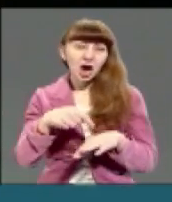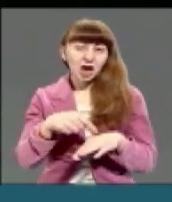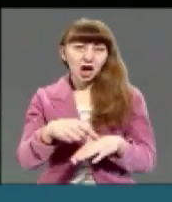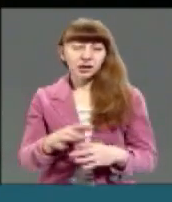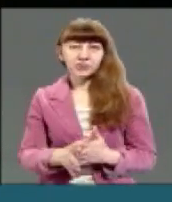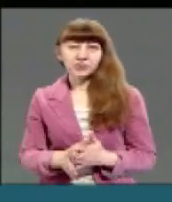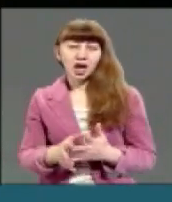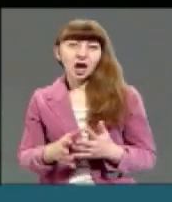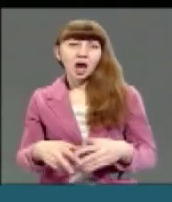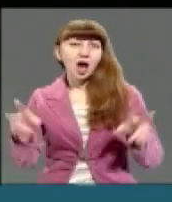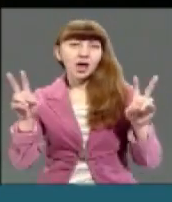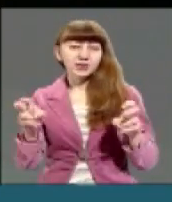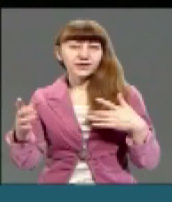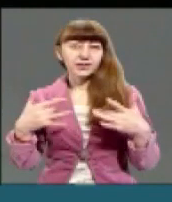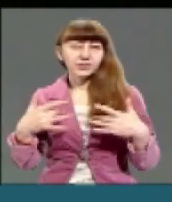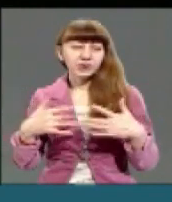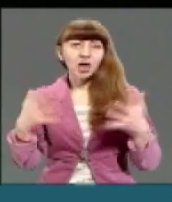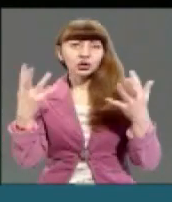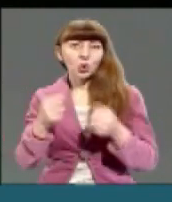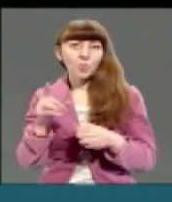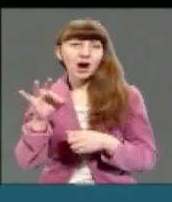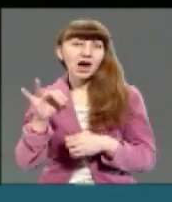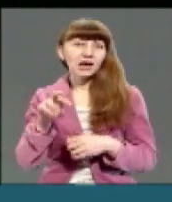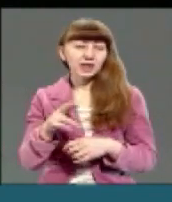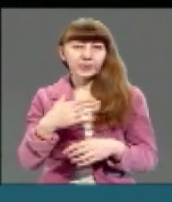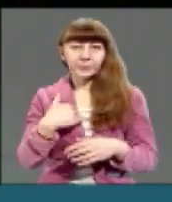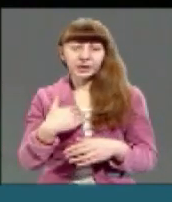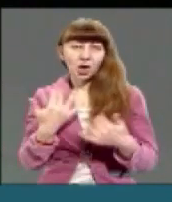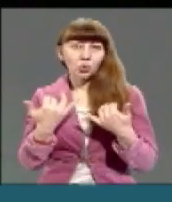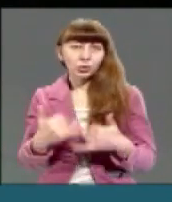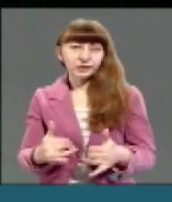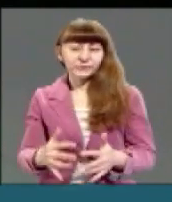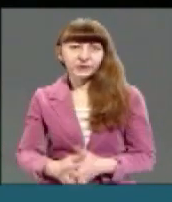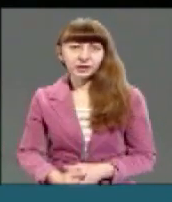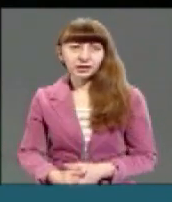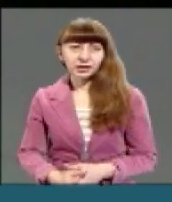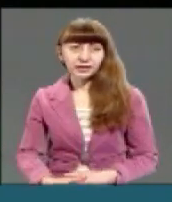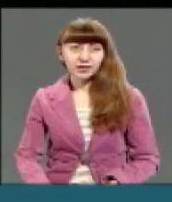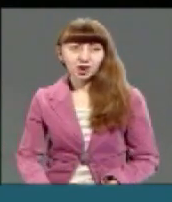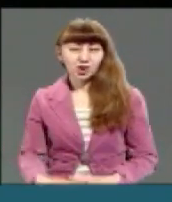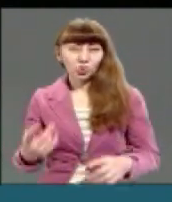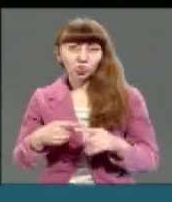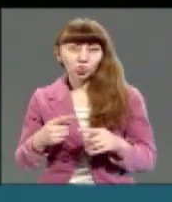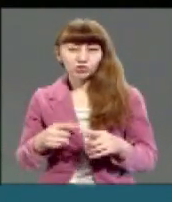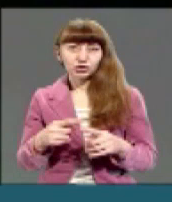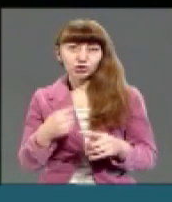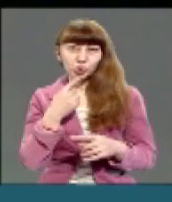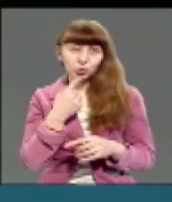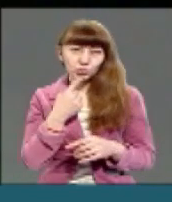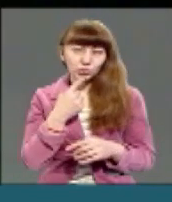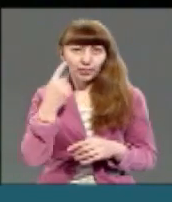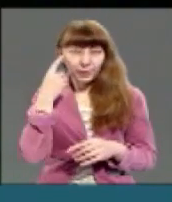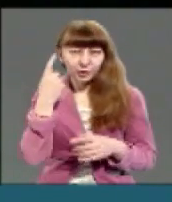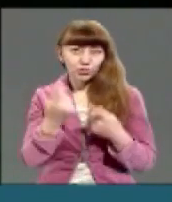бар. Алайда «Темные аллеи» қойылымдағы басты кейіпкердің махаббатқа деген құштарлығы мені тәнті етті. Себебі менің де ойым